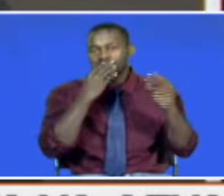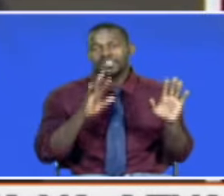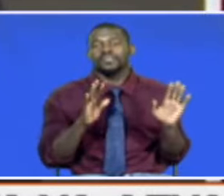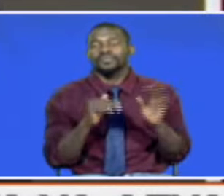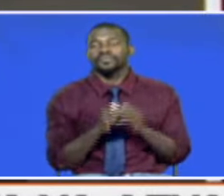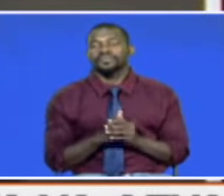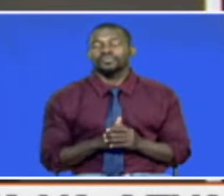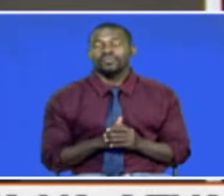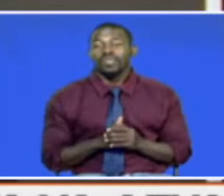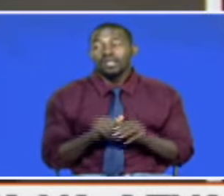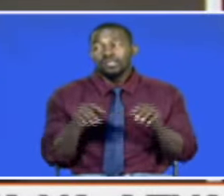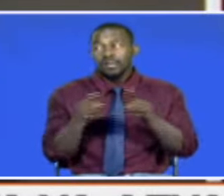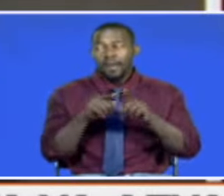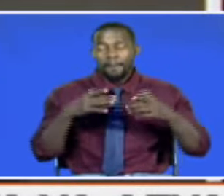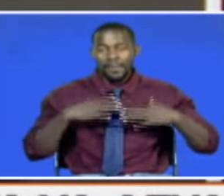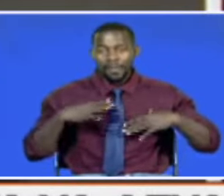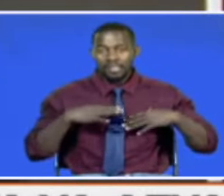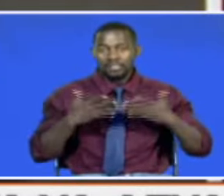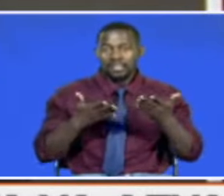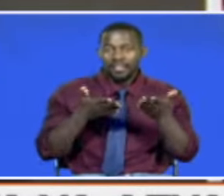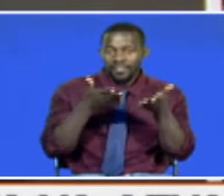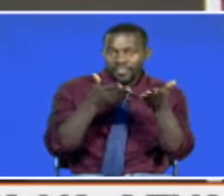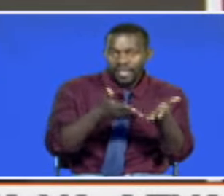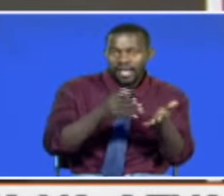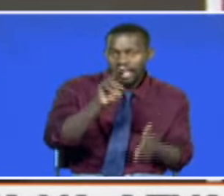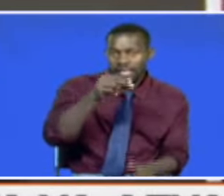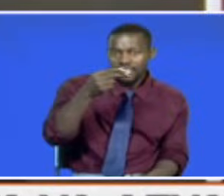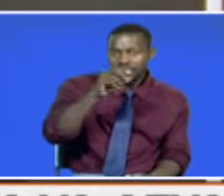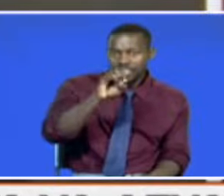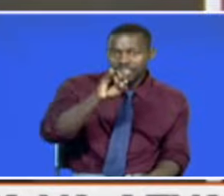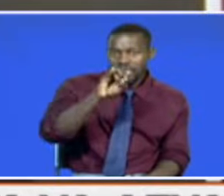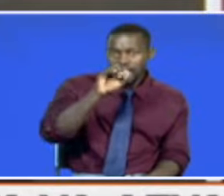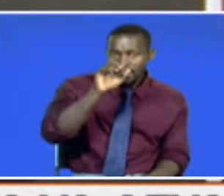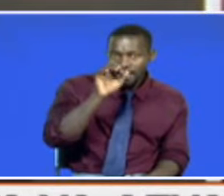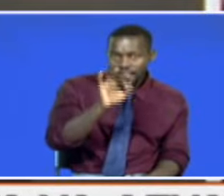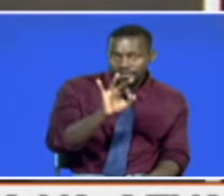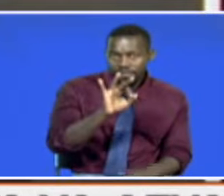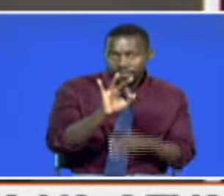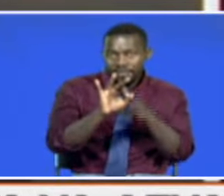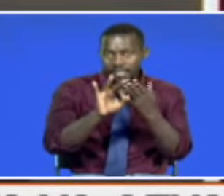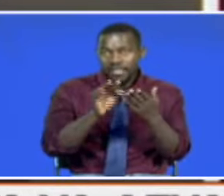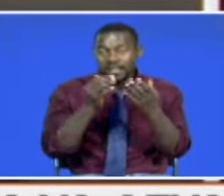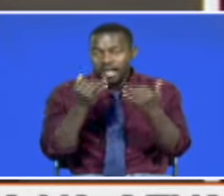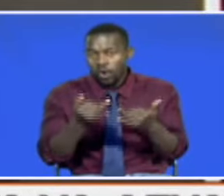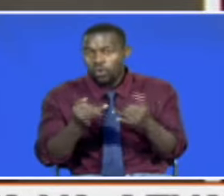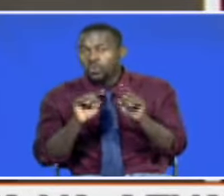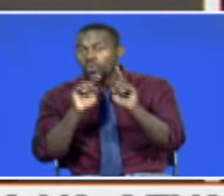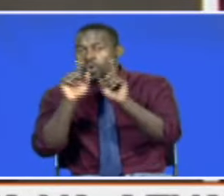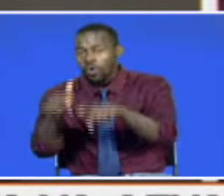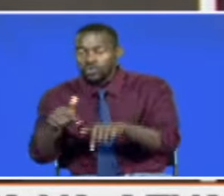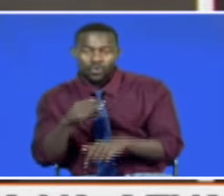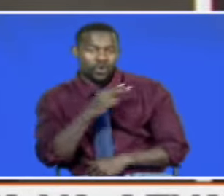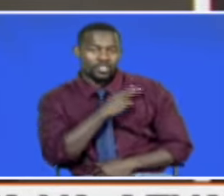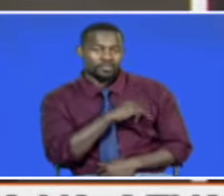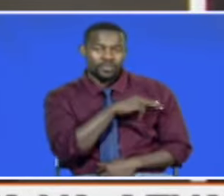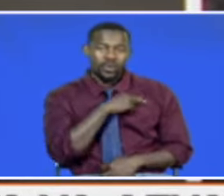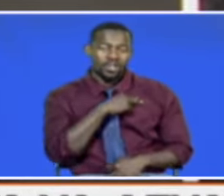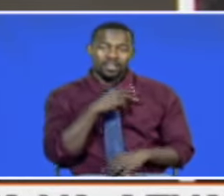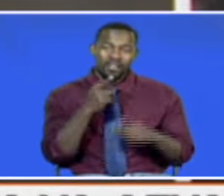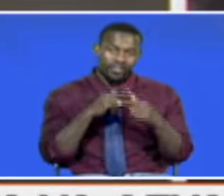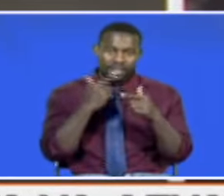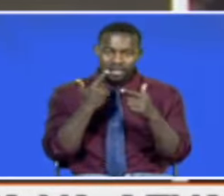NHIF tukiendelea kuhamisha, mnaenda tu hospitali na